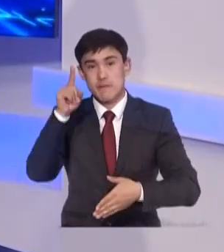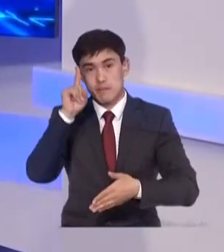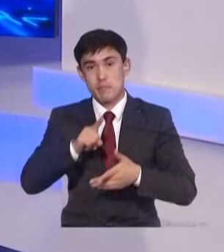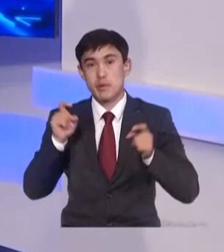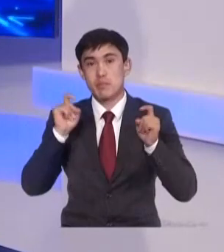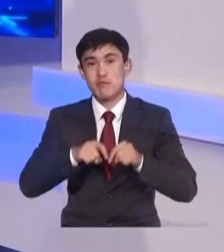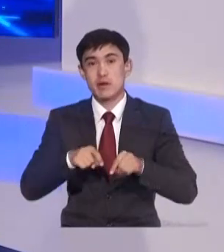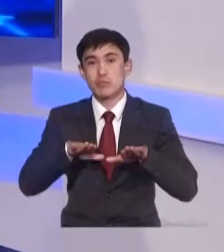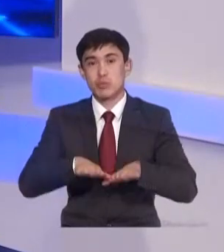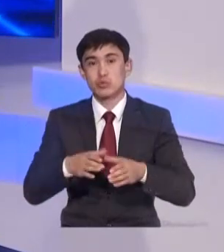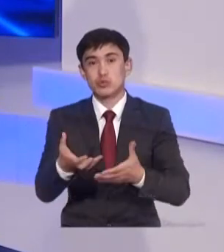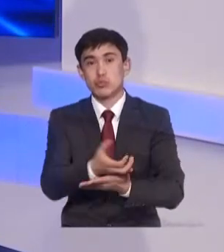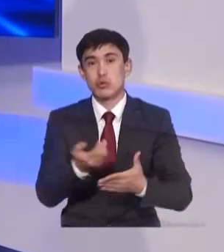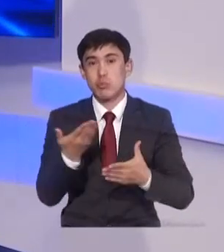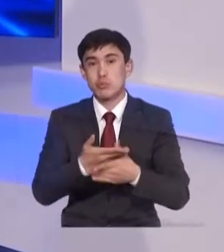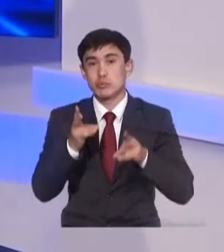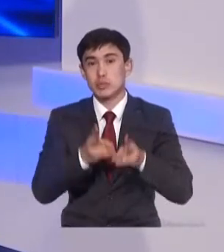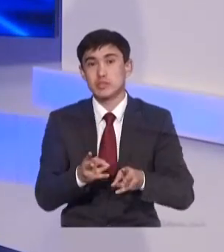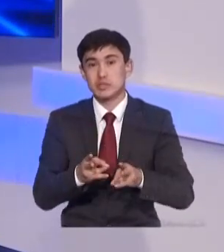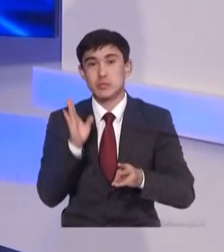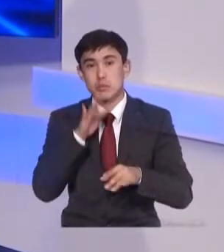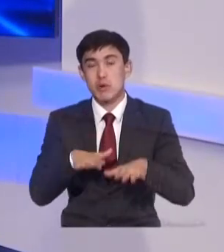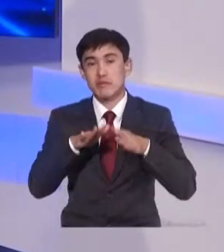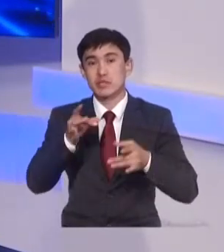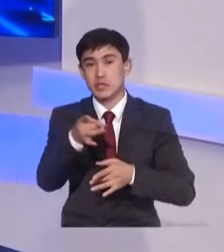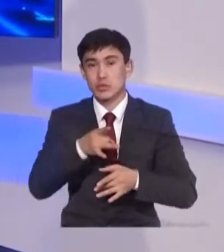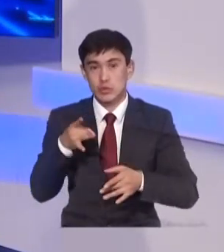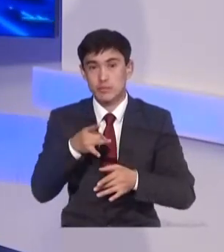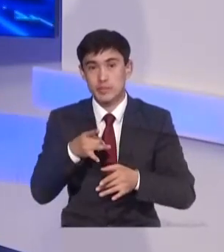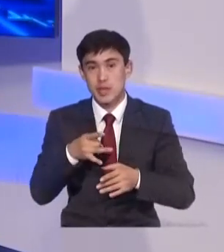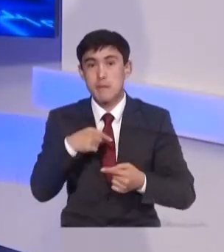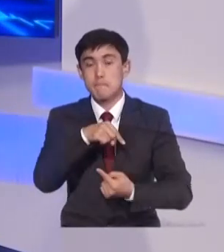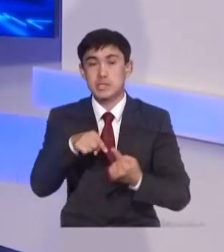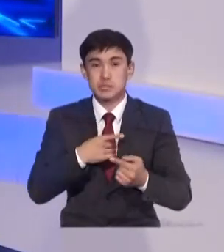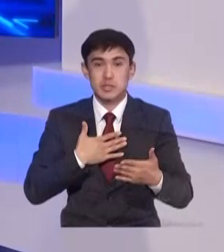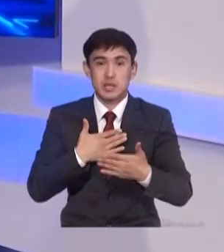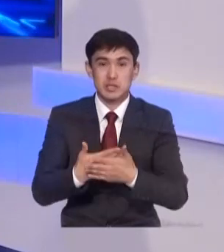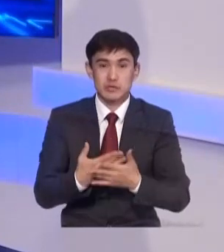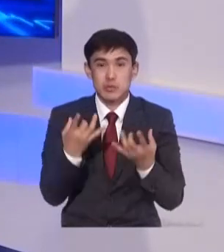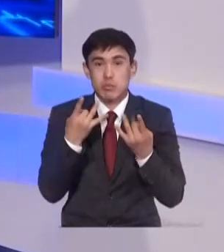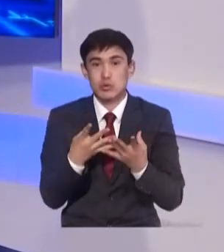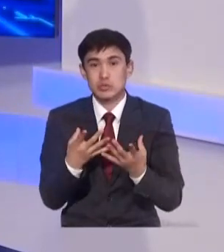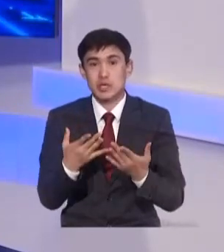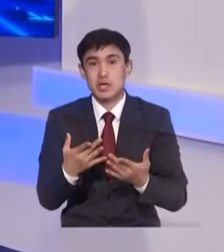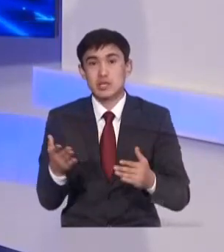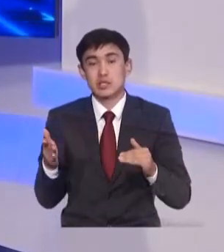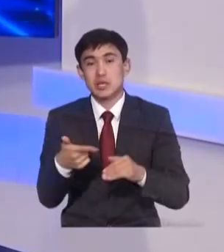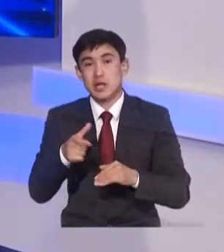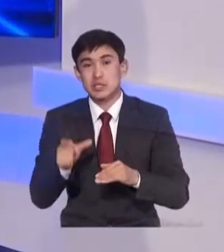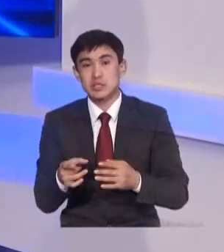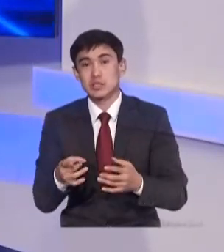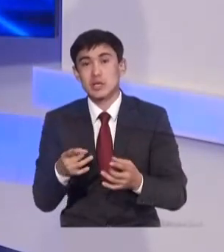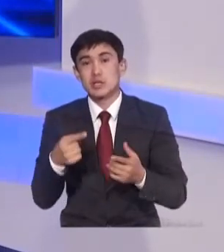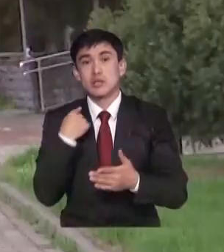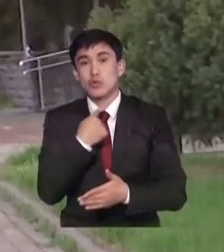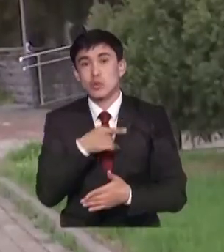вереницами прибывают на пункты сбора помощи пострадавшим от паводков регионам. Бизнесмены, активисты, просто сердобольные граждане.